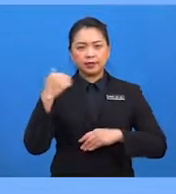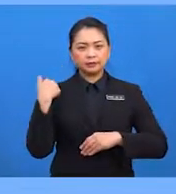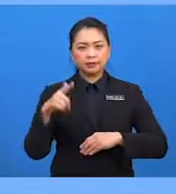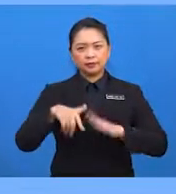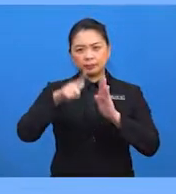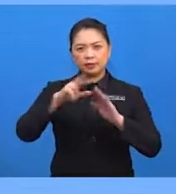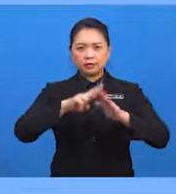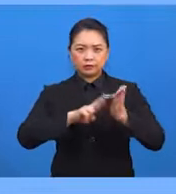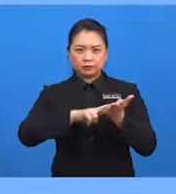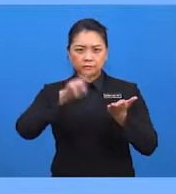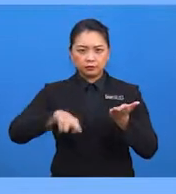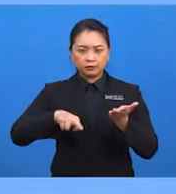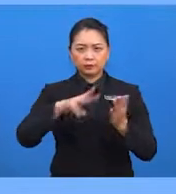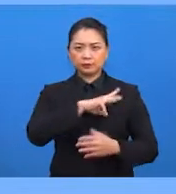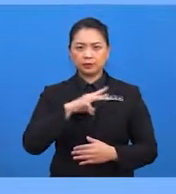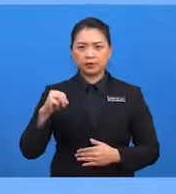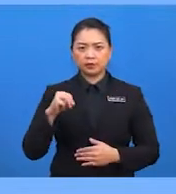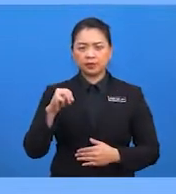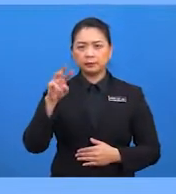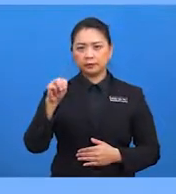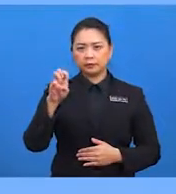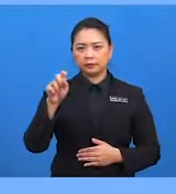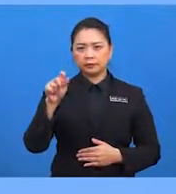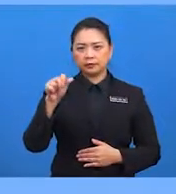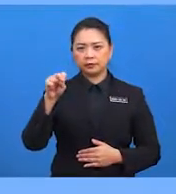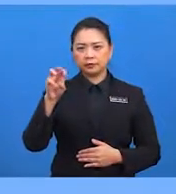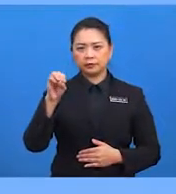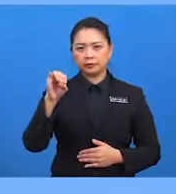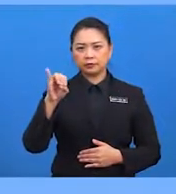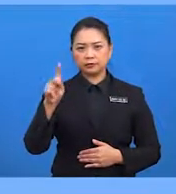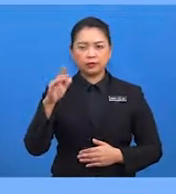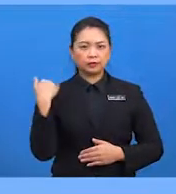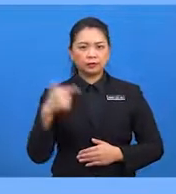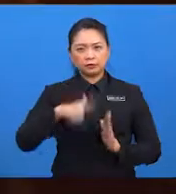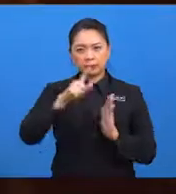manakala pH asid metanoik adalah lebih tinggi.